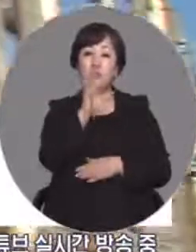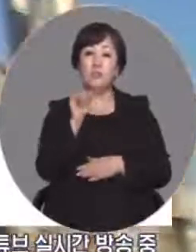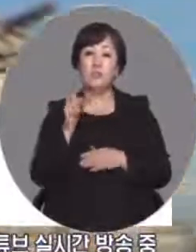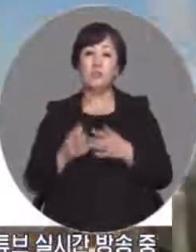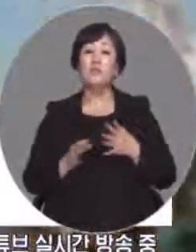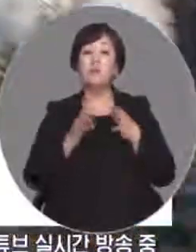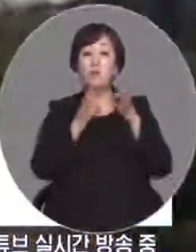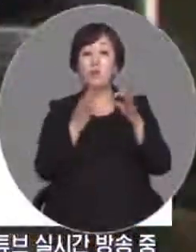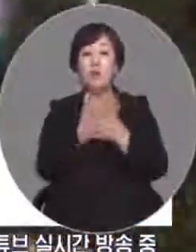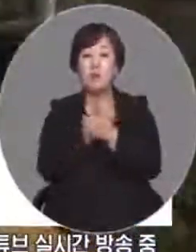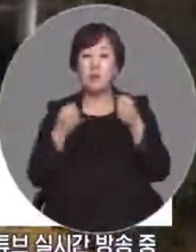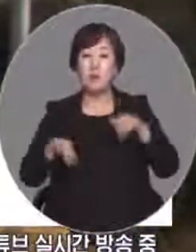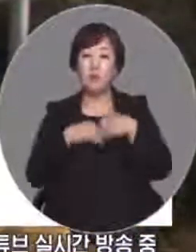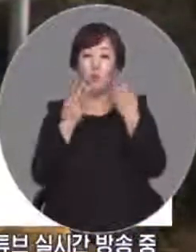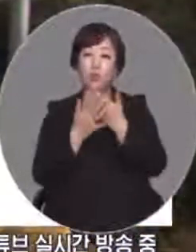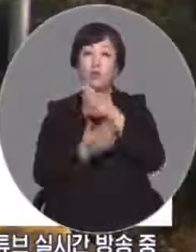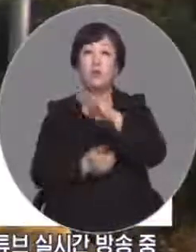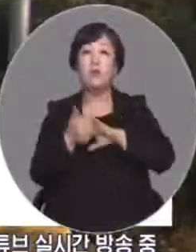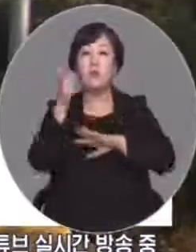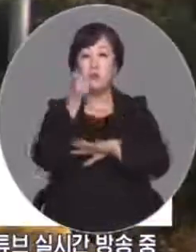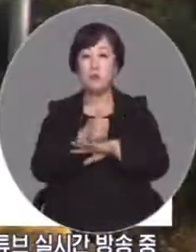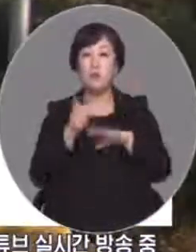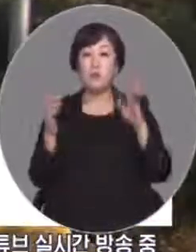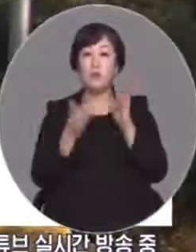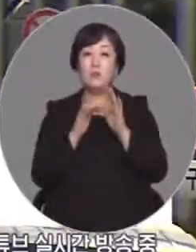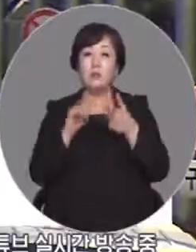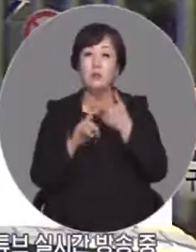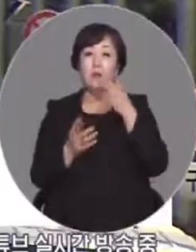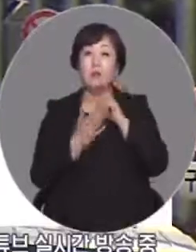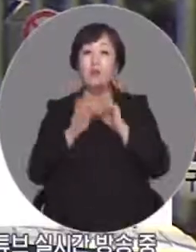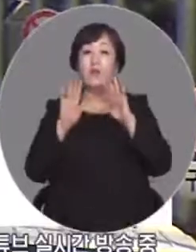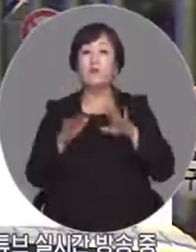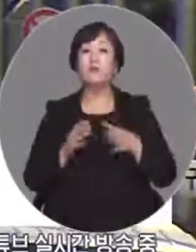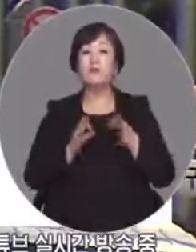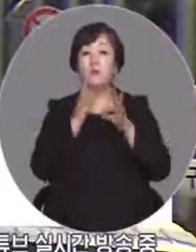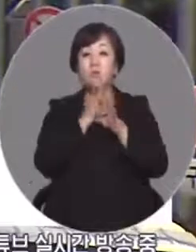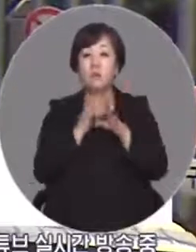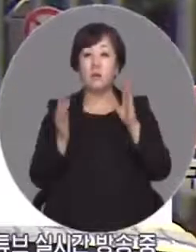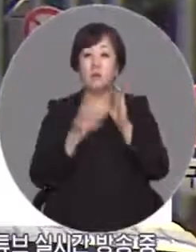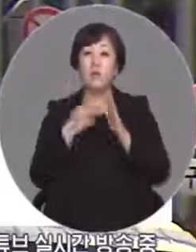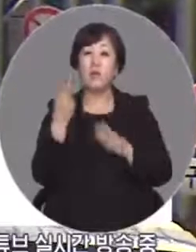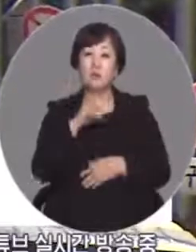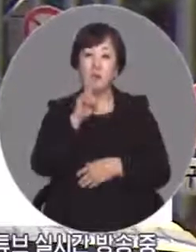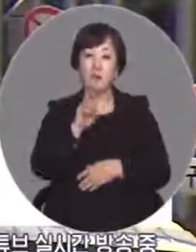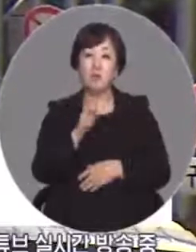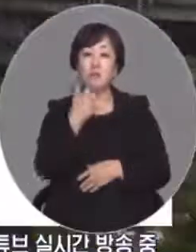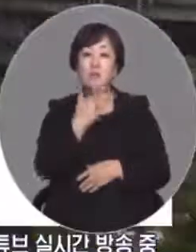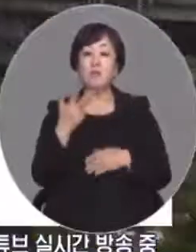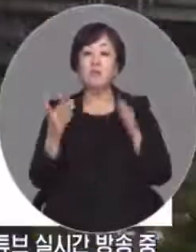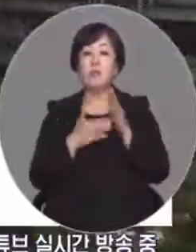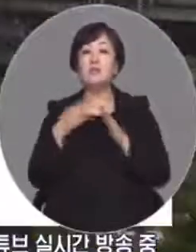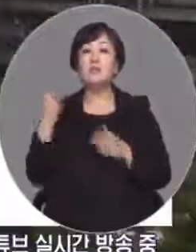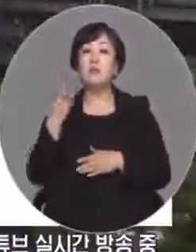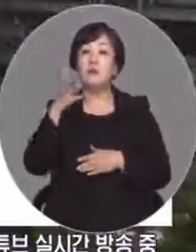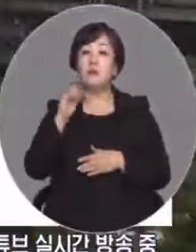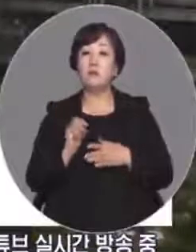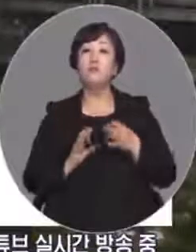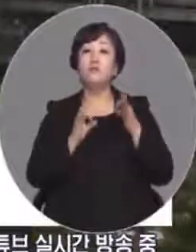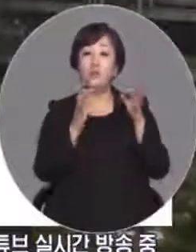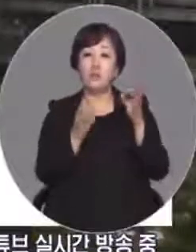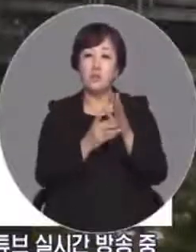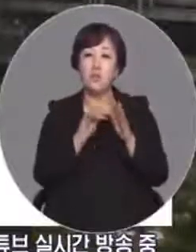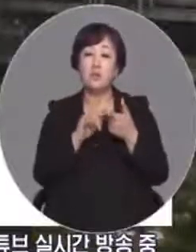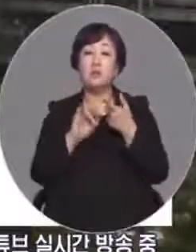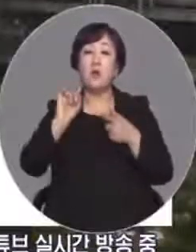투자 계약을 체결했다고 밝혔습니다. FCI는 이번 투자로 2027년까지 최대 1,000억 원 규모의 투자를